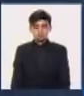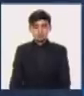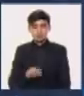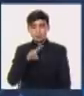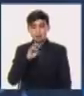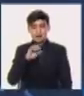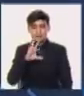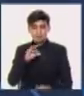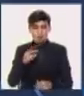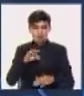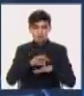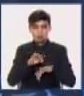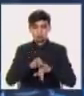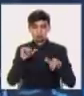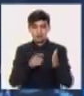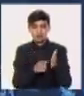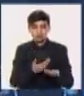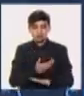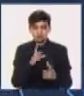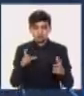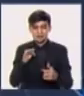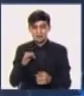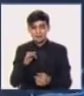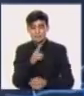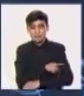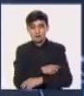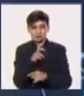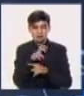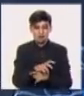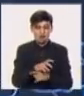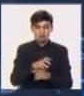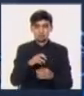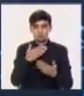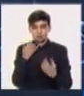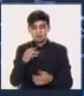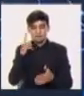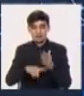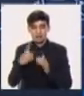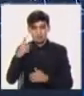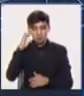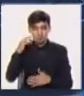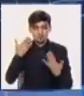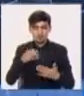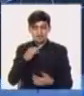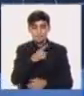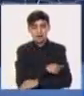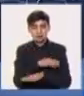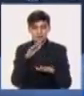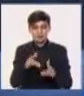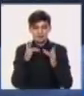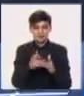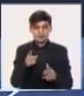Ал пневмония дерті ұшыққан Қарағанды тұрғындарының кейбірі дәрігерлерге емес, бір Құдайға ғана сенетін болған. Өйткені аурухана